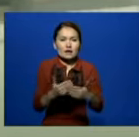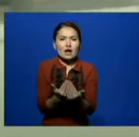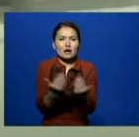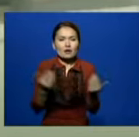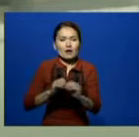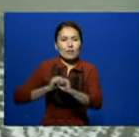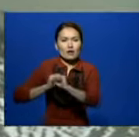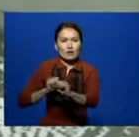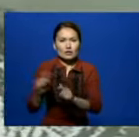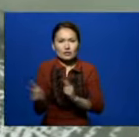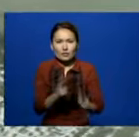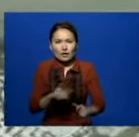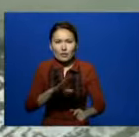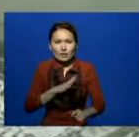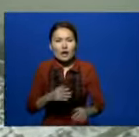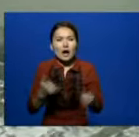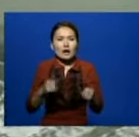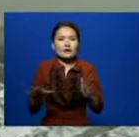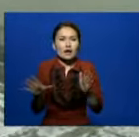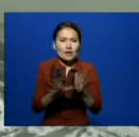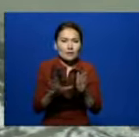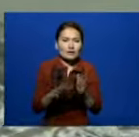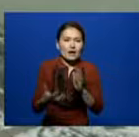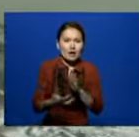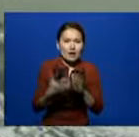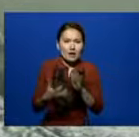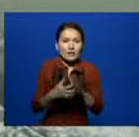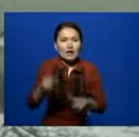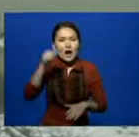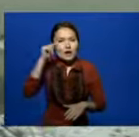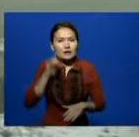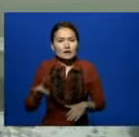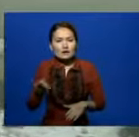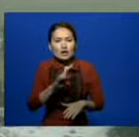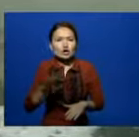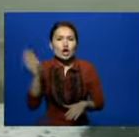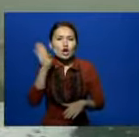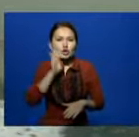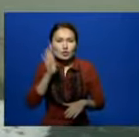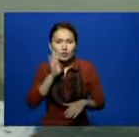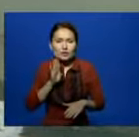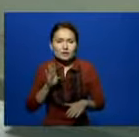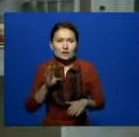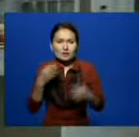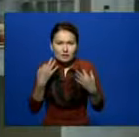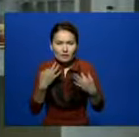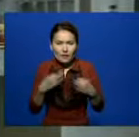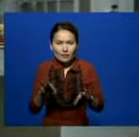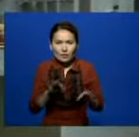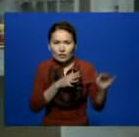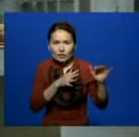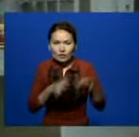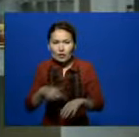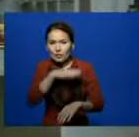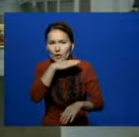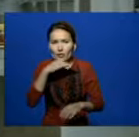алқаптарға жіберетін. Кейін бұл жүйе бұзылды. Энергия тапшылығын сезінген Қырғызстан қыста суды жібере бастады. Ол Сырдария бойындағы Шардара су